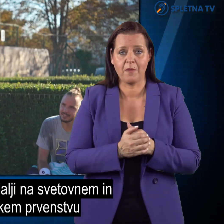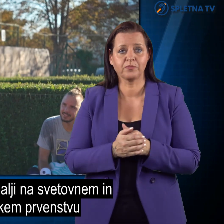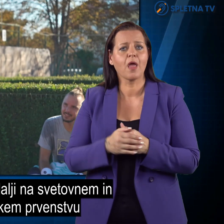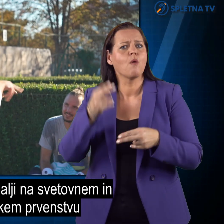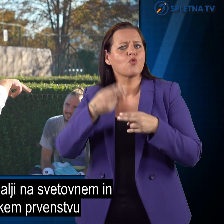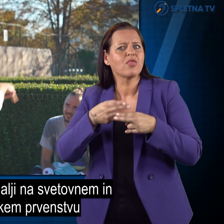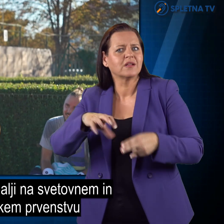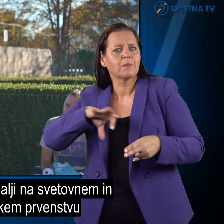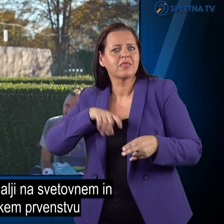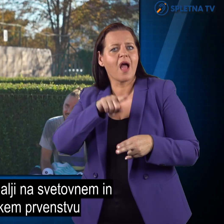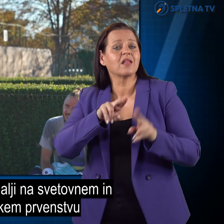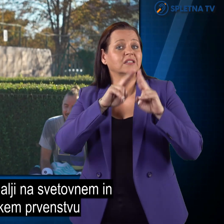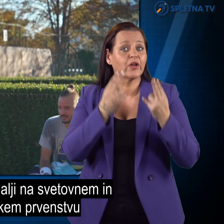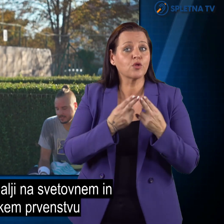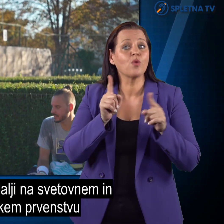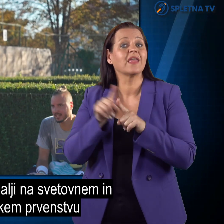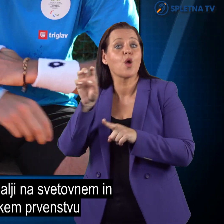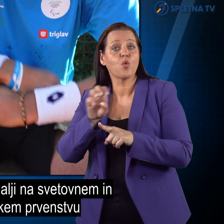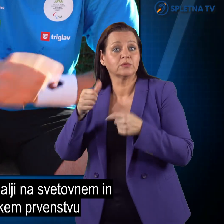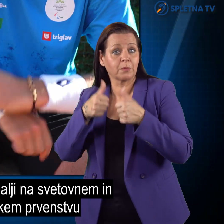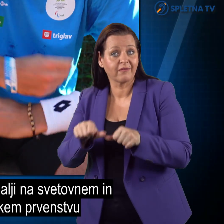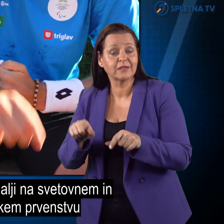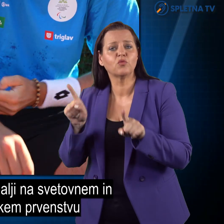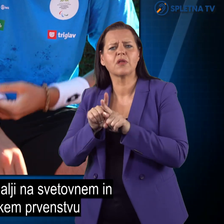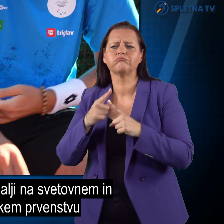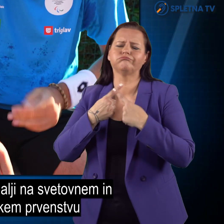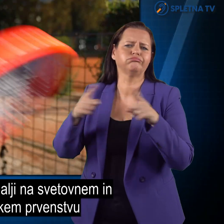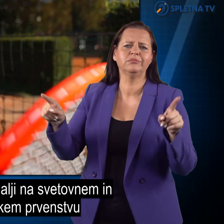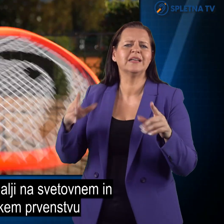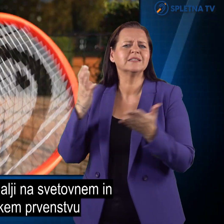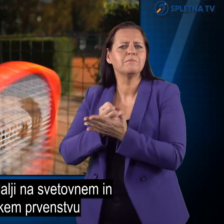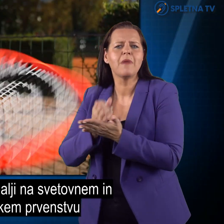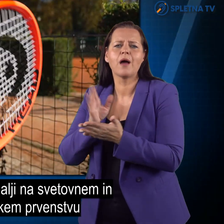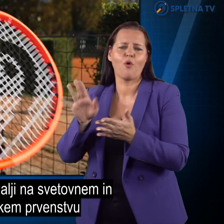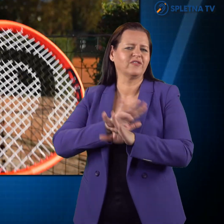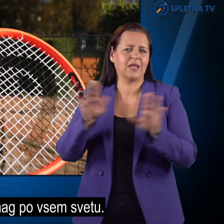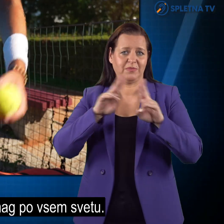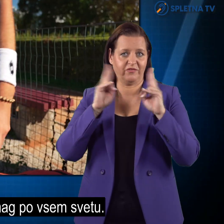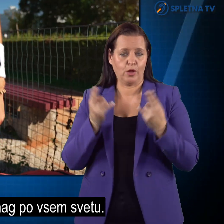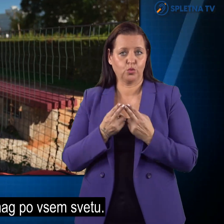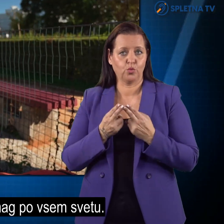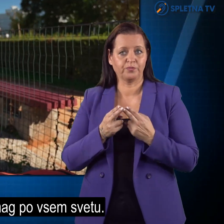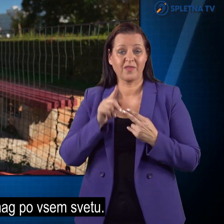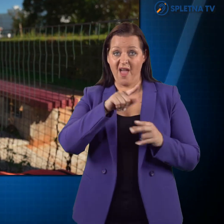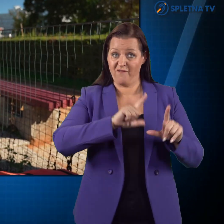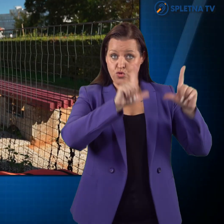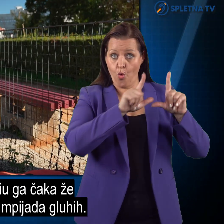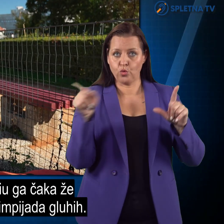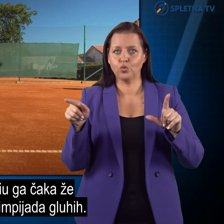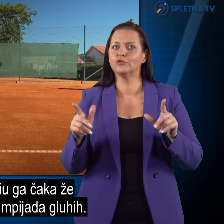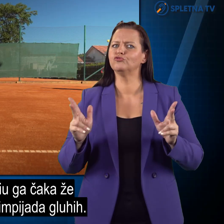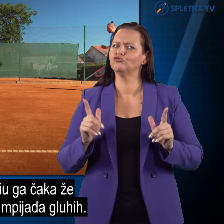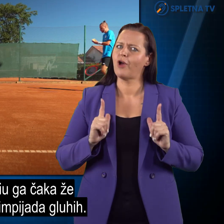na svetovnem in evropskem prvenstvu ter vrsta zmag po vsem svetu. V Tokiu ga čaka